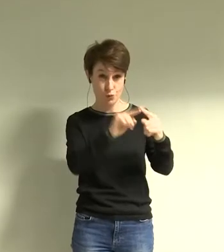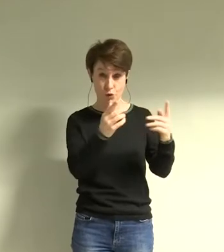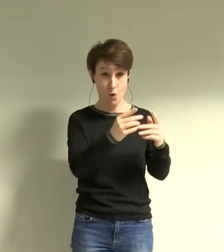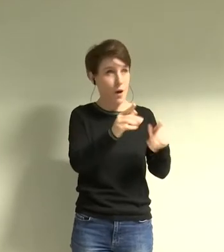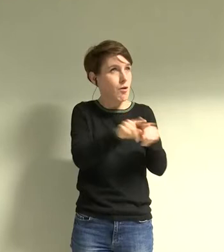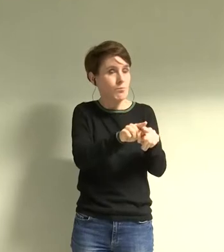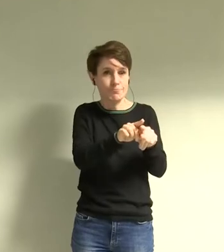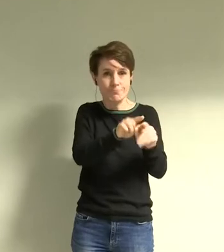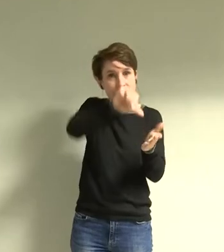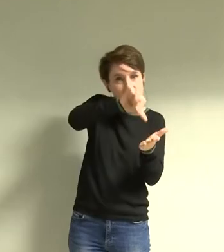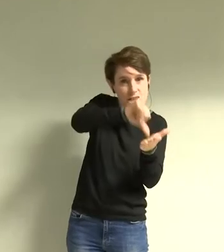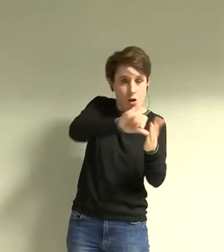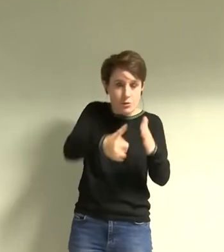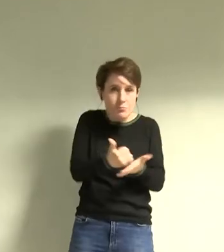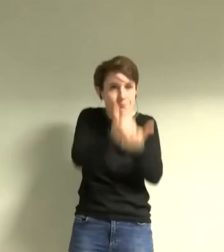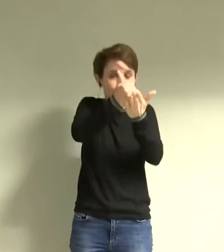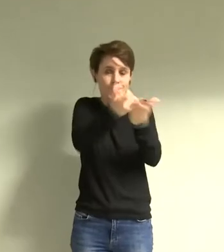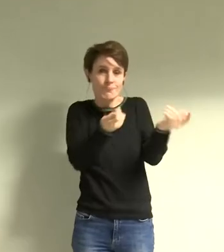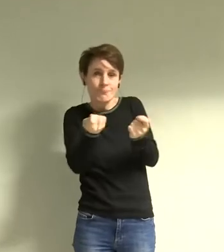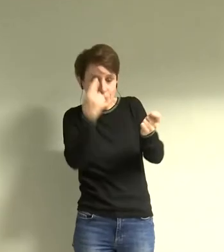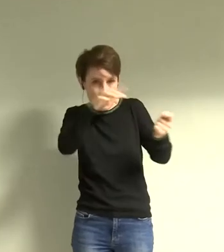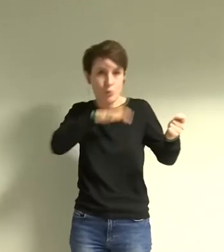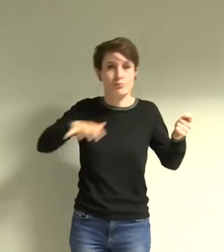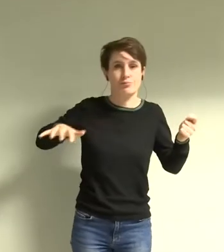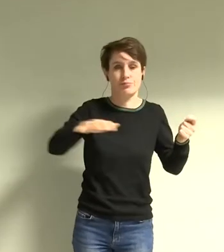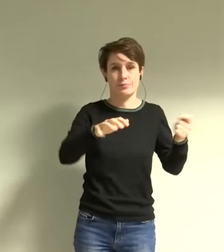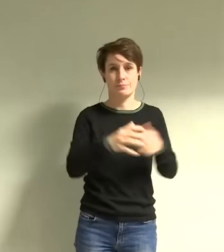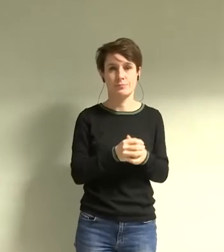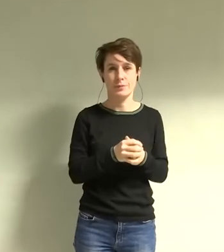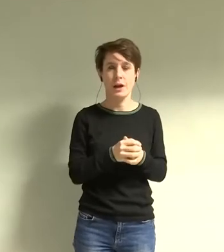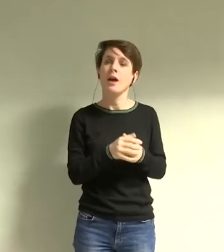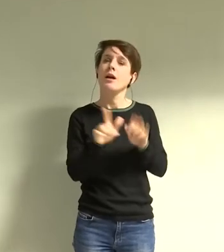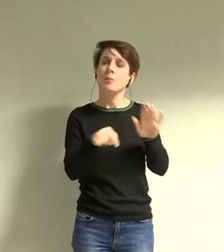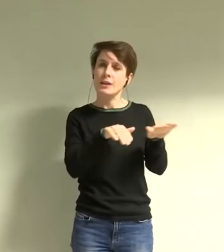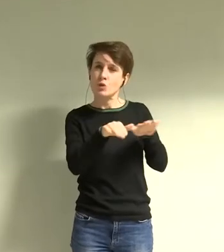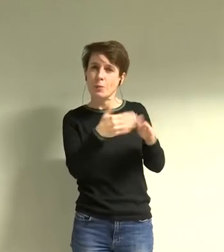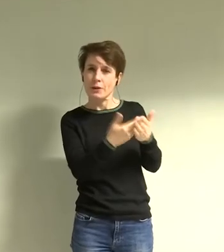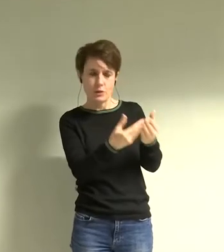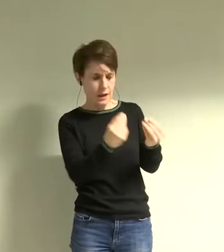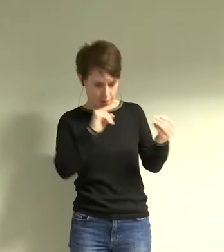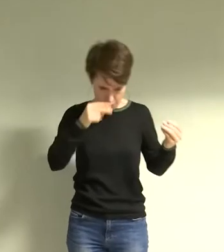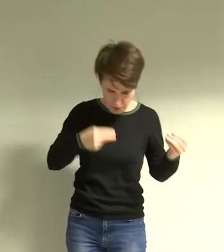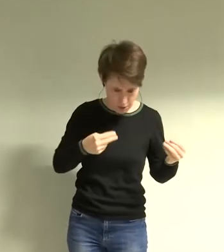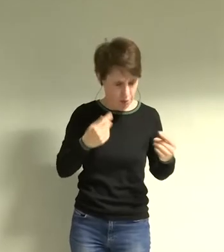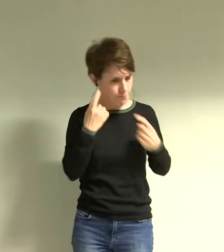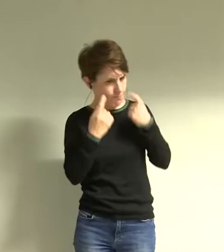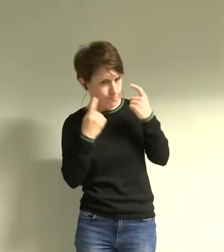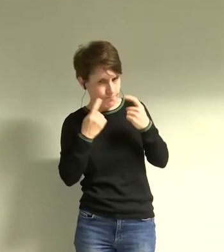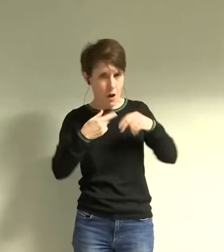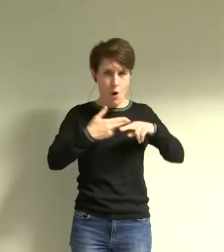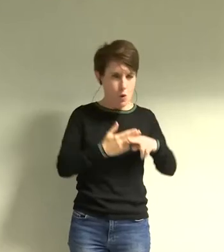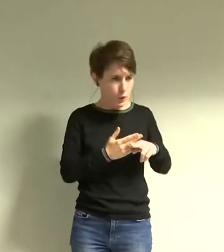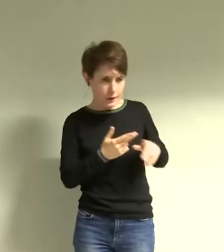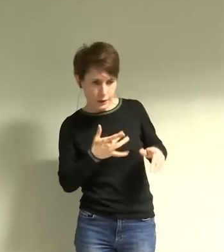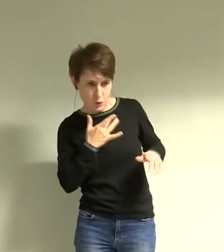territoire nous devons toujours questionner nos façons de faire l'emploi de nos outils et nos jamais cessé